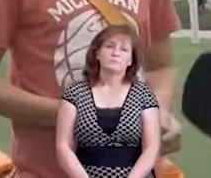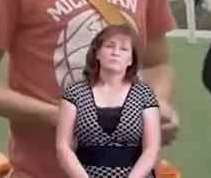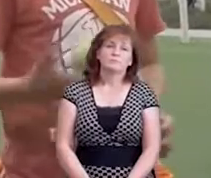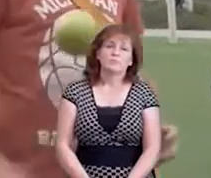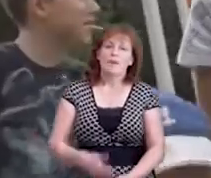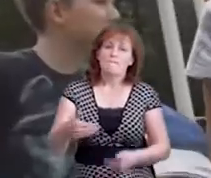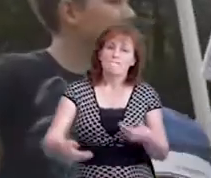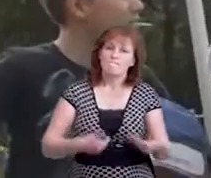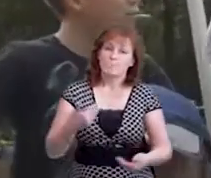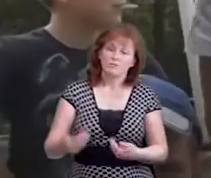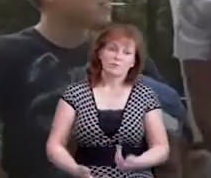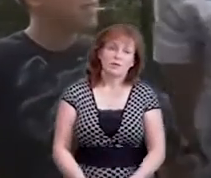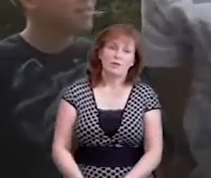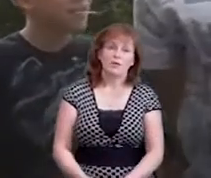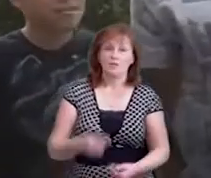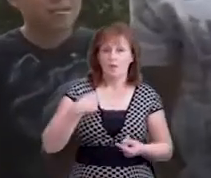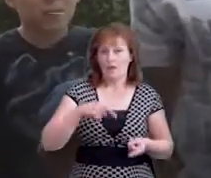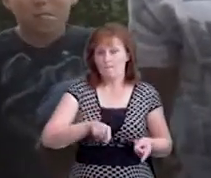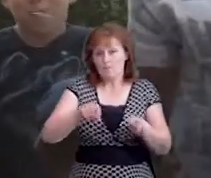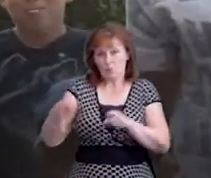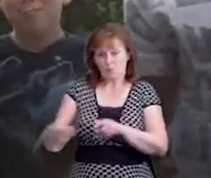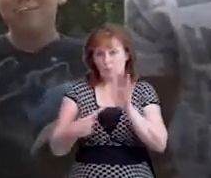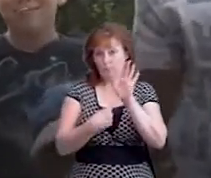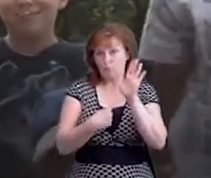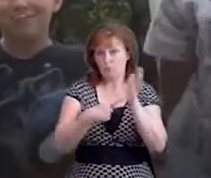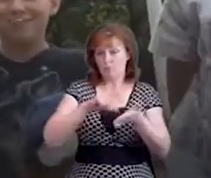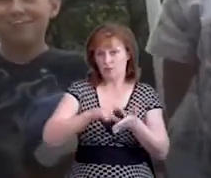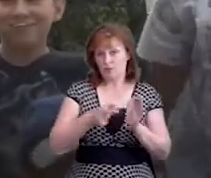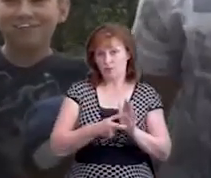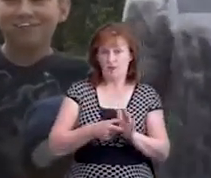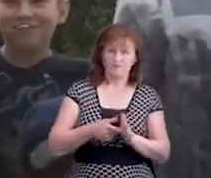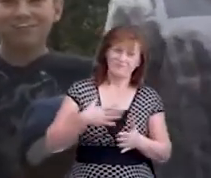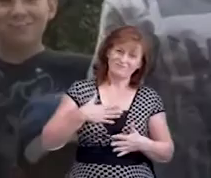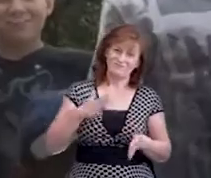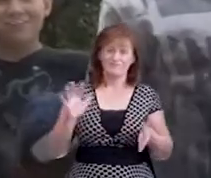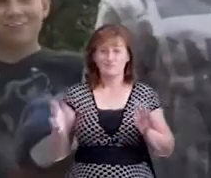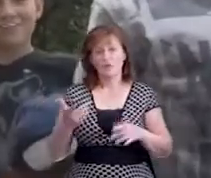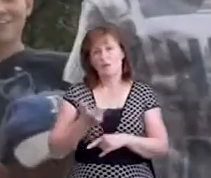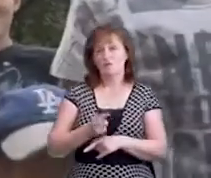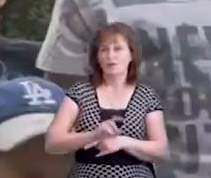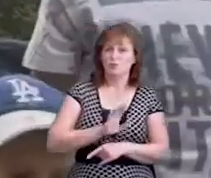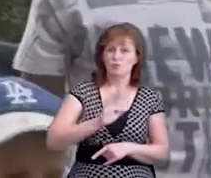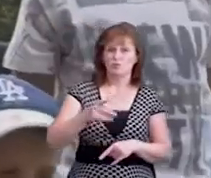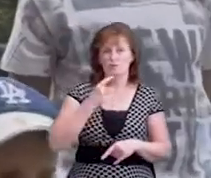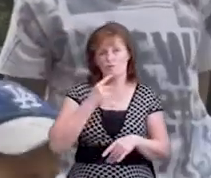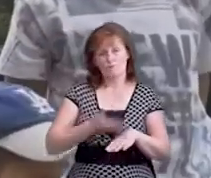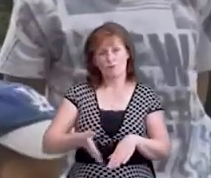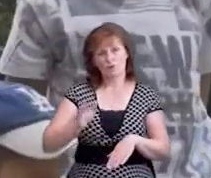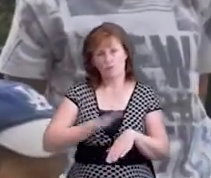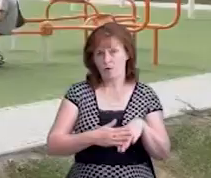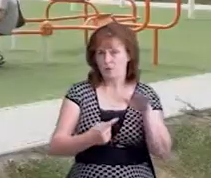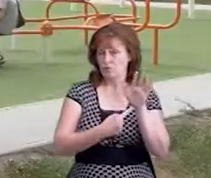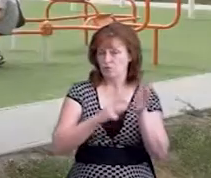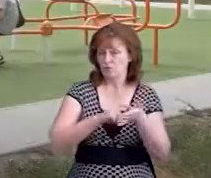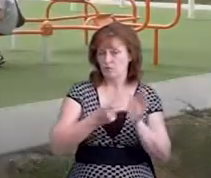За басейном. Я перехожу в 6 клас. Не дуже хочу, тому що важкувато в 6